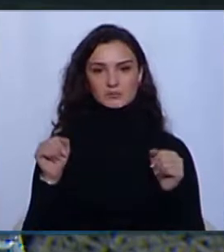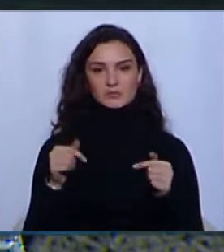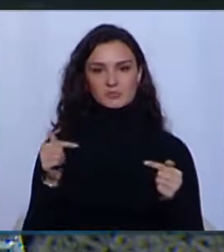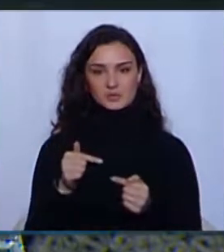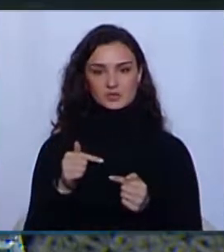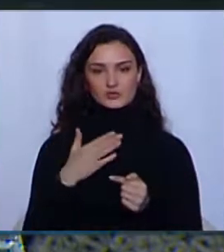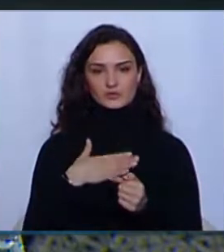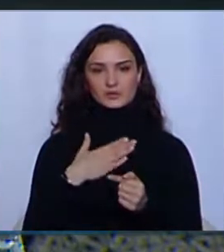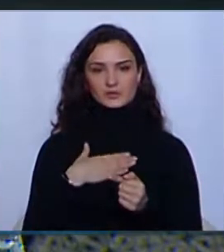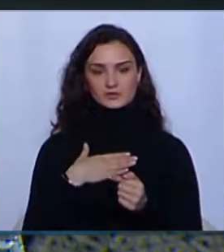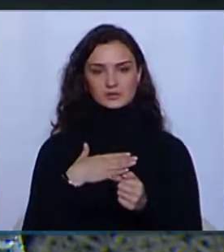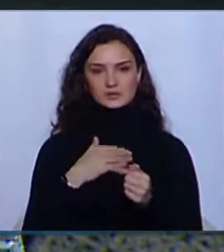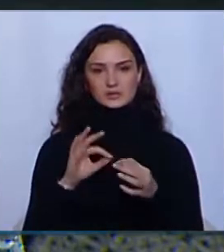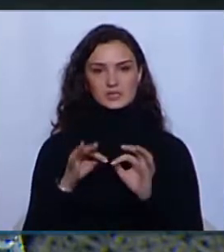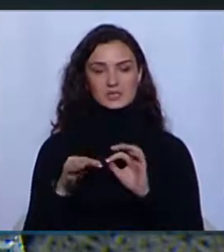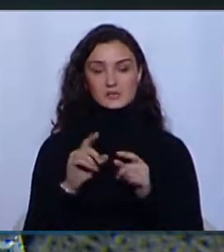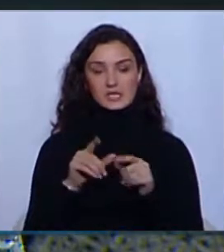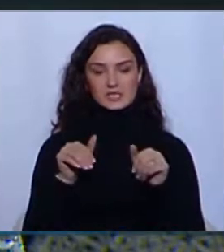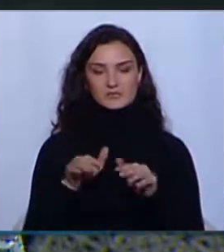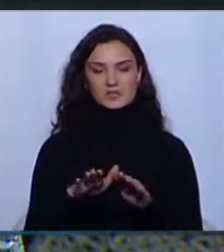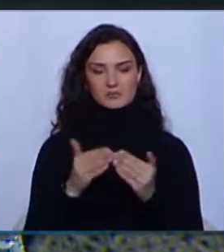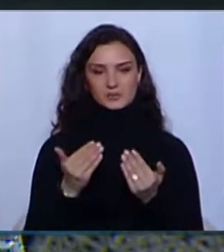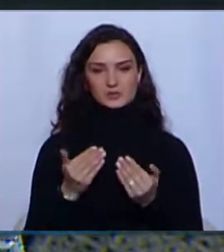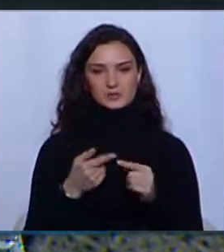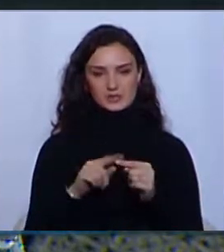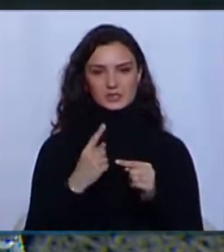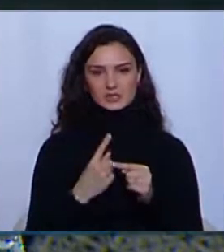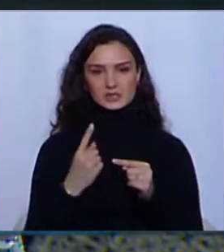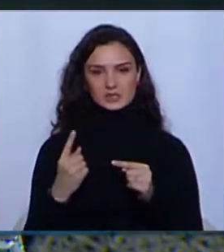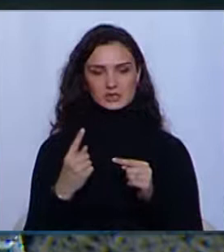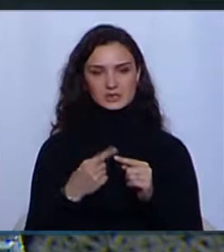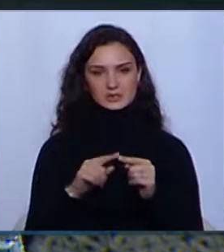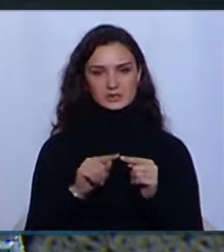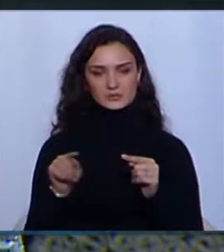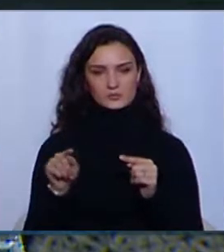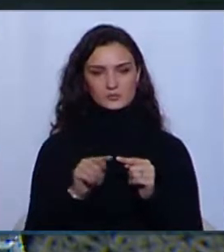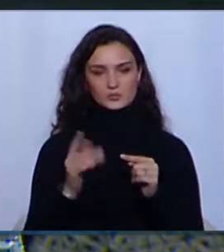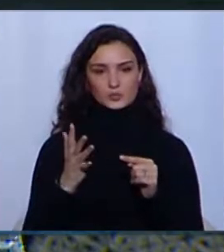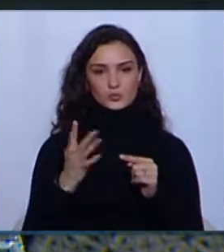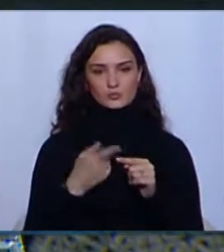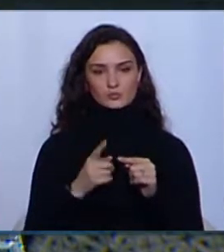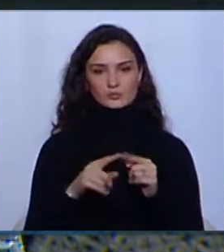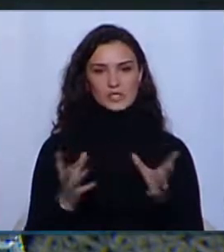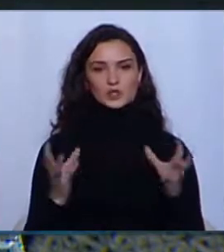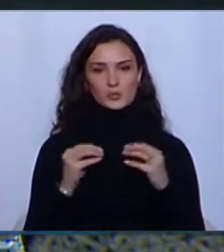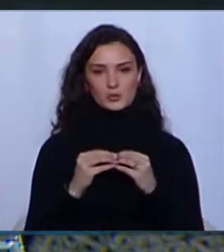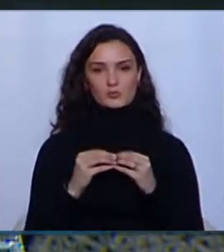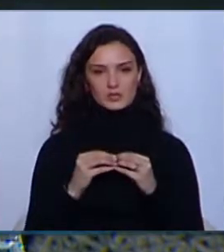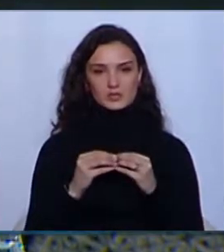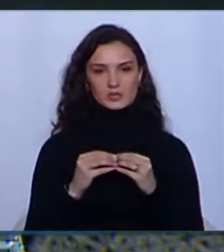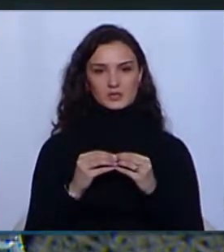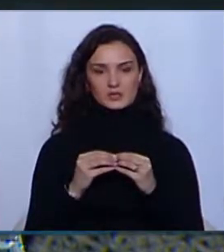შესაბამისად, ჩვენი დასკვნები არის ერთ-ერთი იმთაგანი, რომლის ერთობლიობის